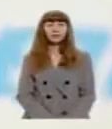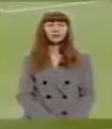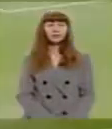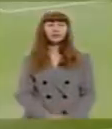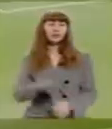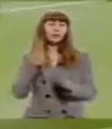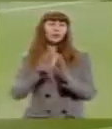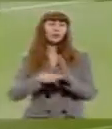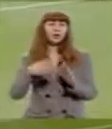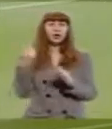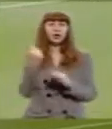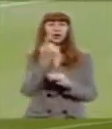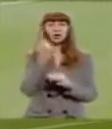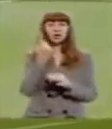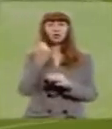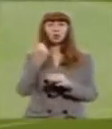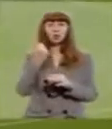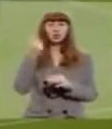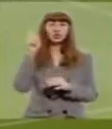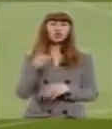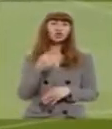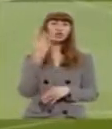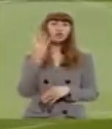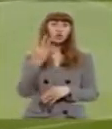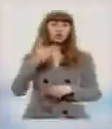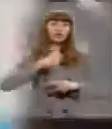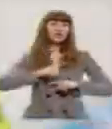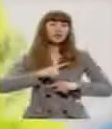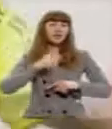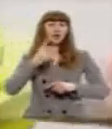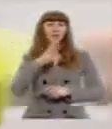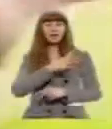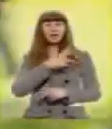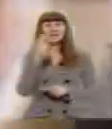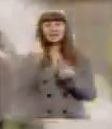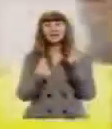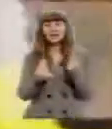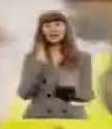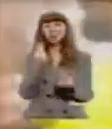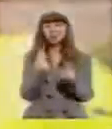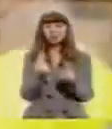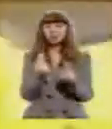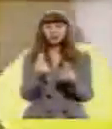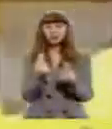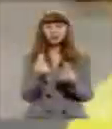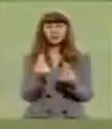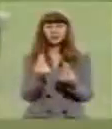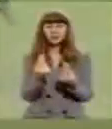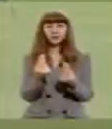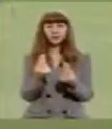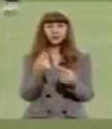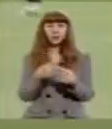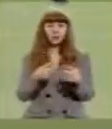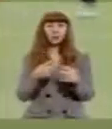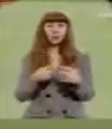Шерек финал матчтарынан кейін кубоктың жартылай финалының жеребесі тартылды. Жеребе нәтижесі бойынша Манчестер Юнайтед Челсимен кездеседі, ал Арсенал